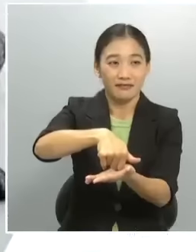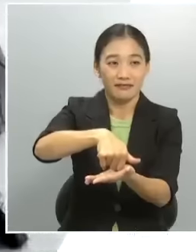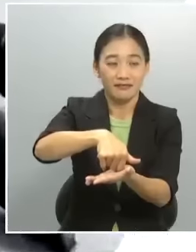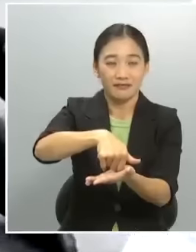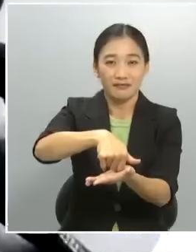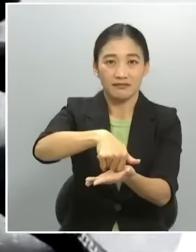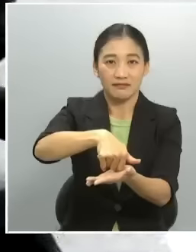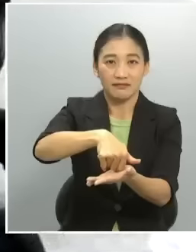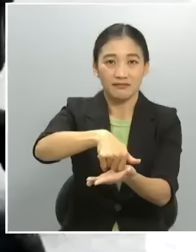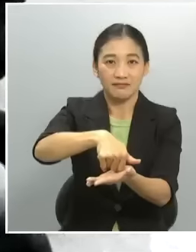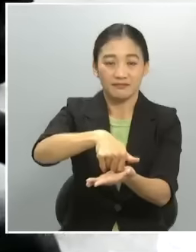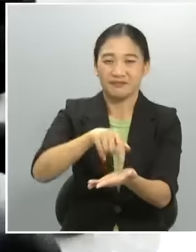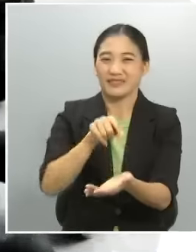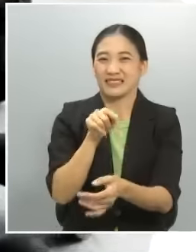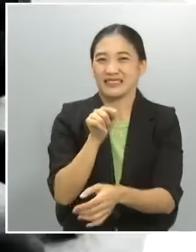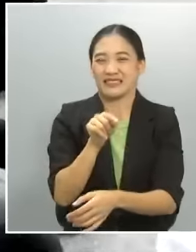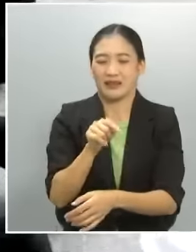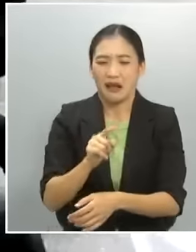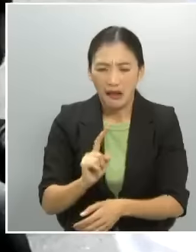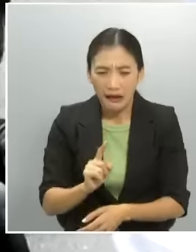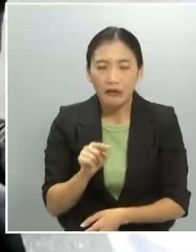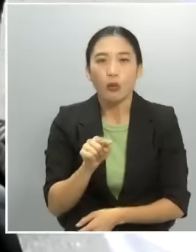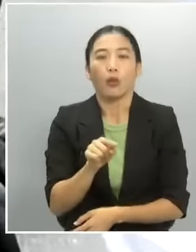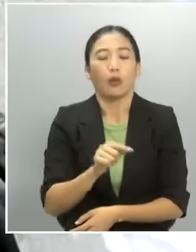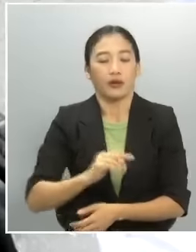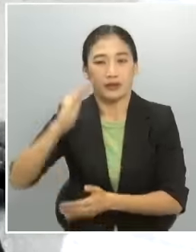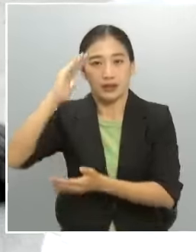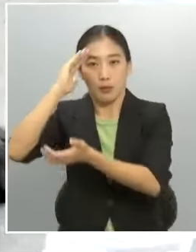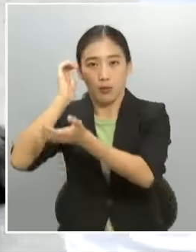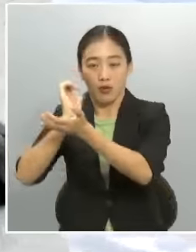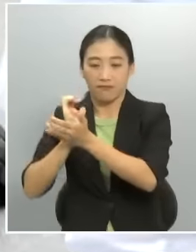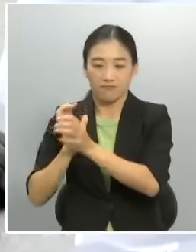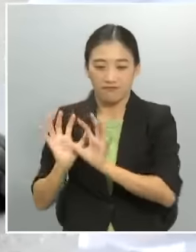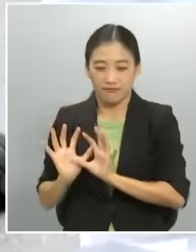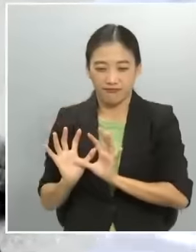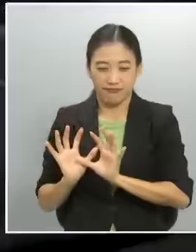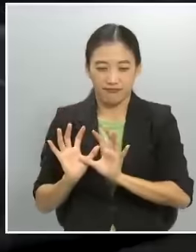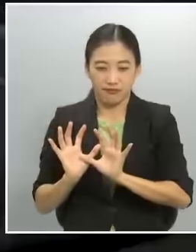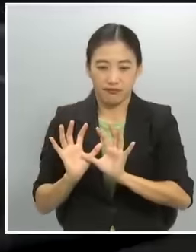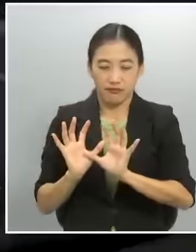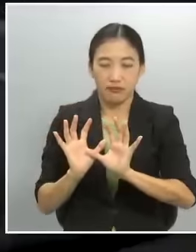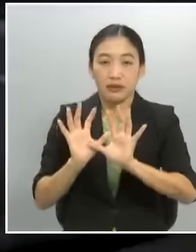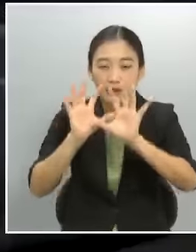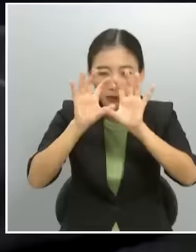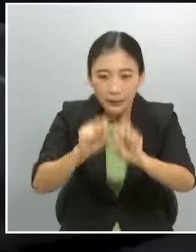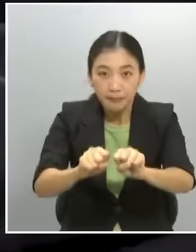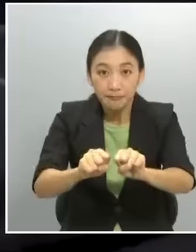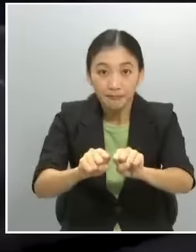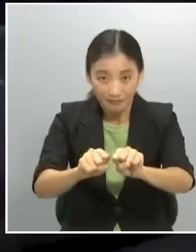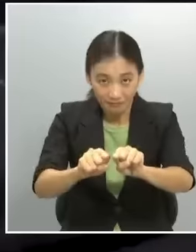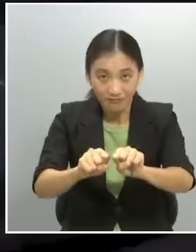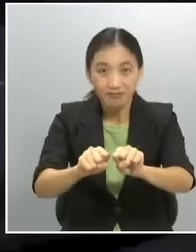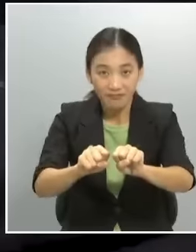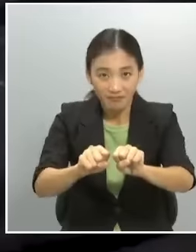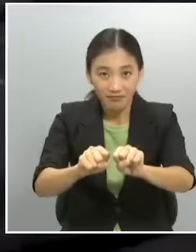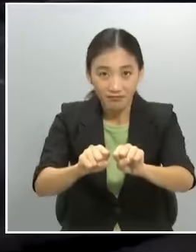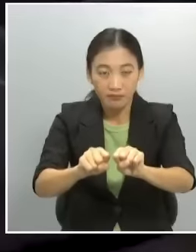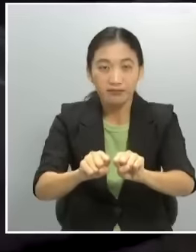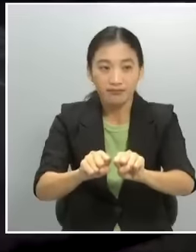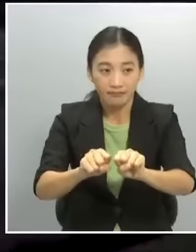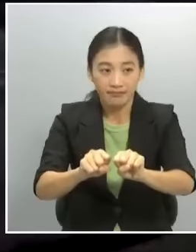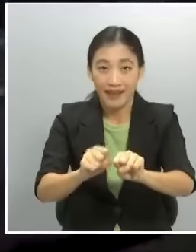เนี่ยครับชมครับก็เรียกว่าเป็นวินาทีนะครับที่ตำรวจสืบสวนนครบาลครับนำโดยนี่นะฮะตัดแจ๊ะ